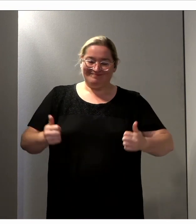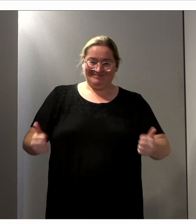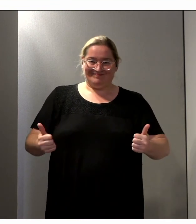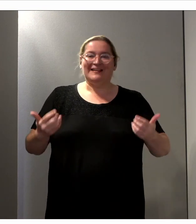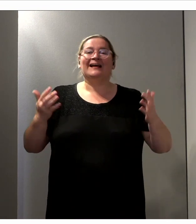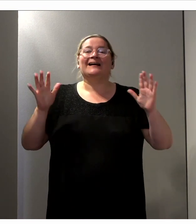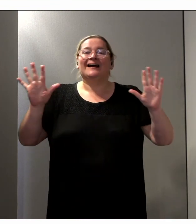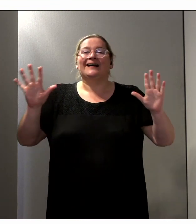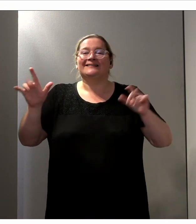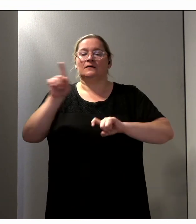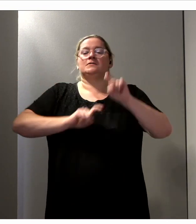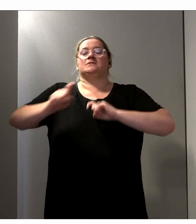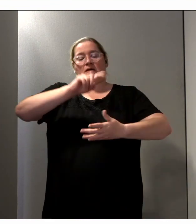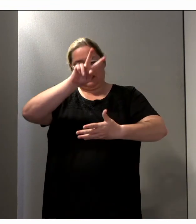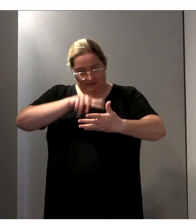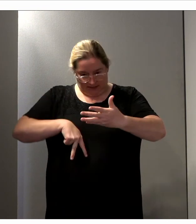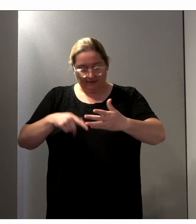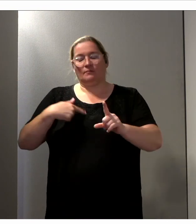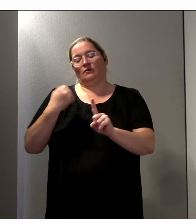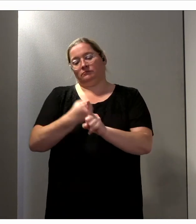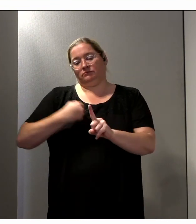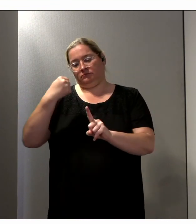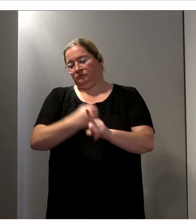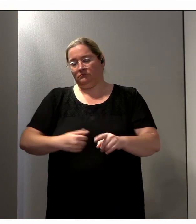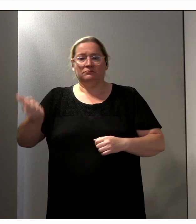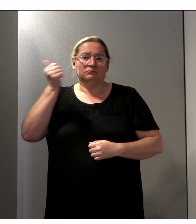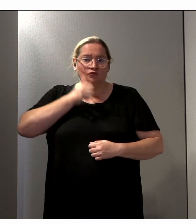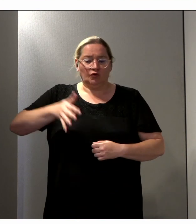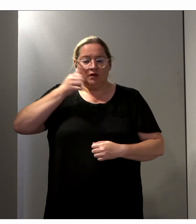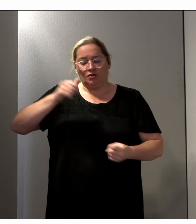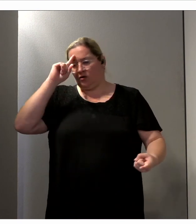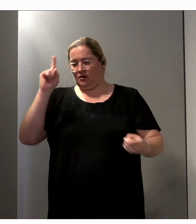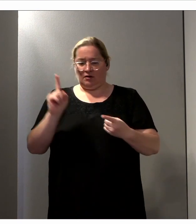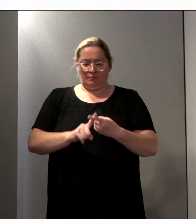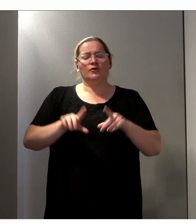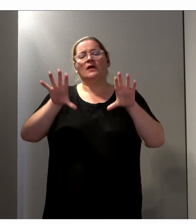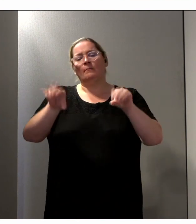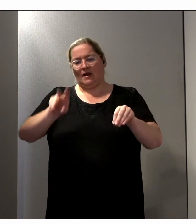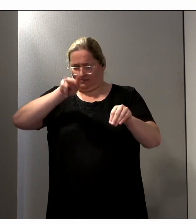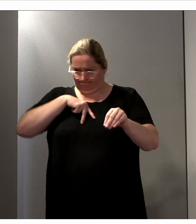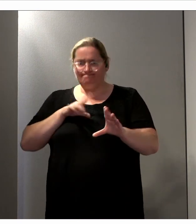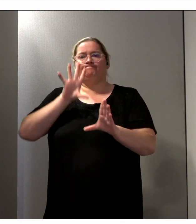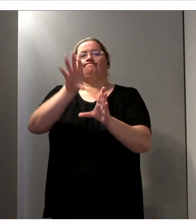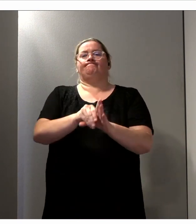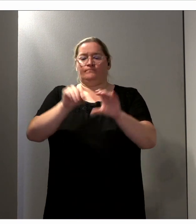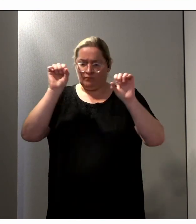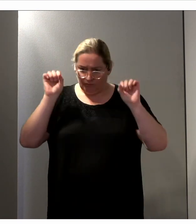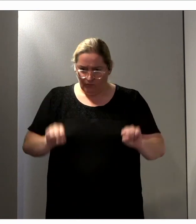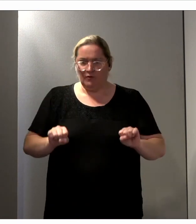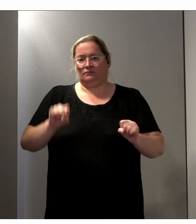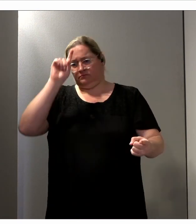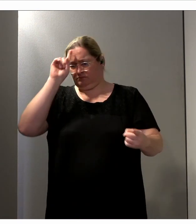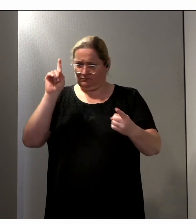le texte. Je mène un combat de chaque jour pour faire ma place, pour me faire